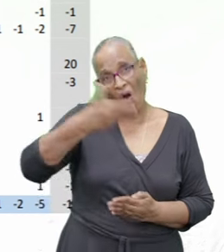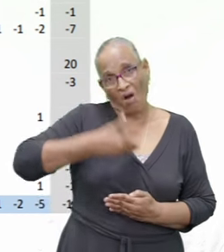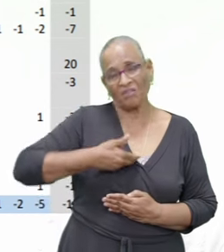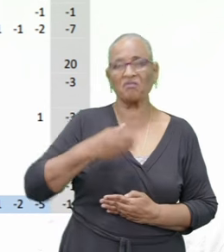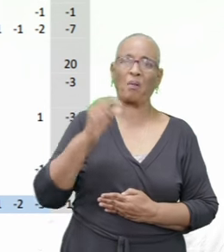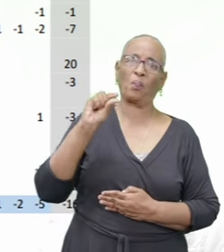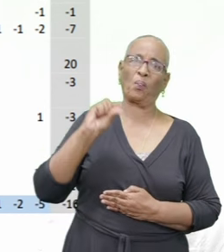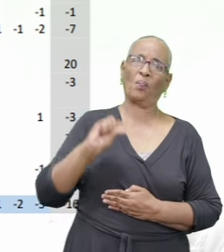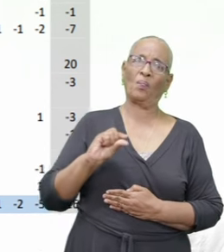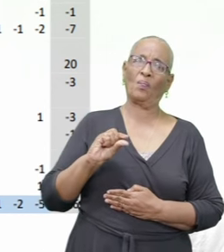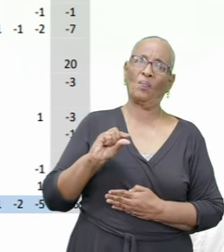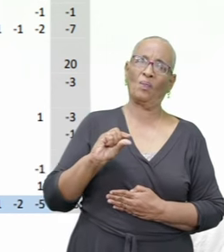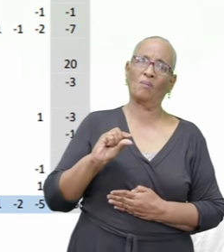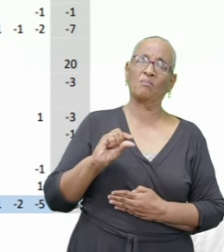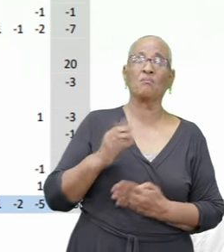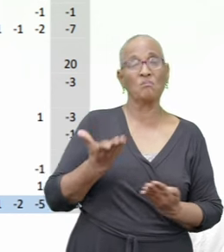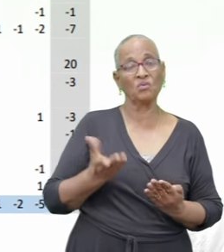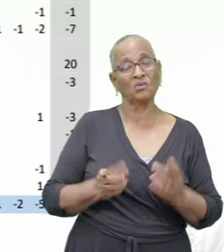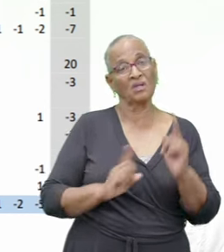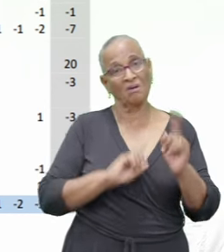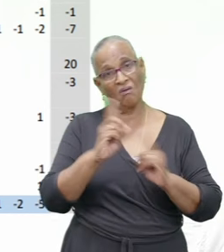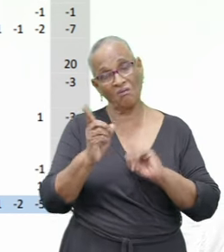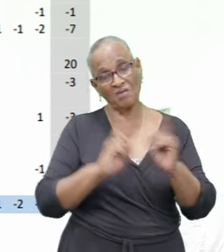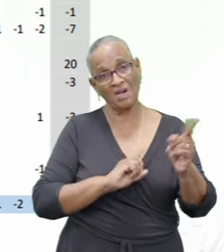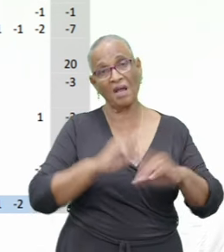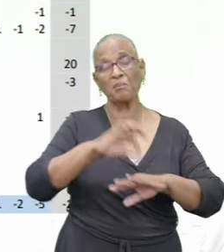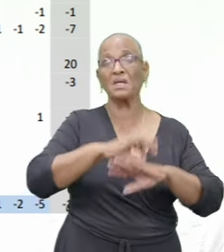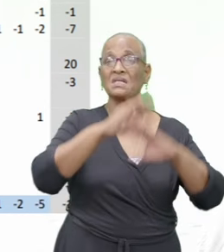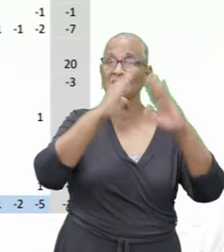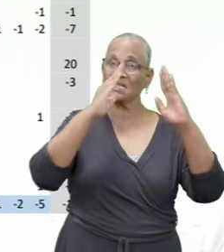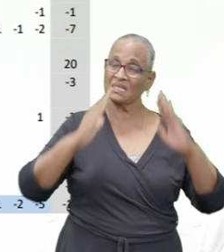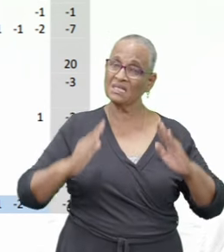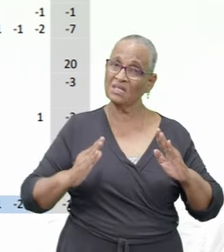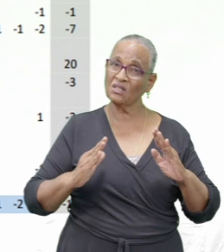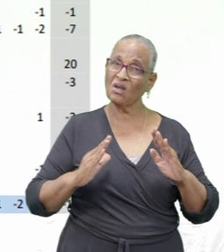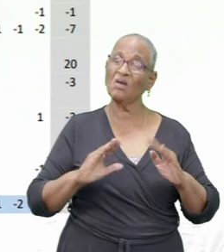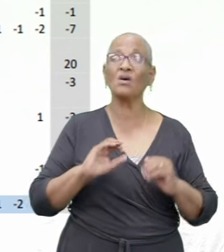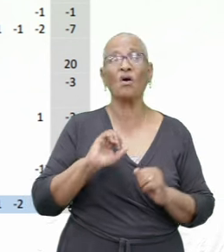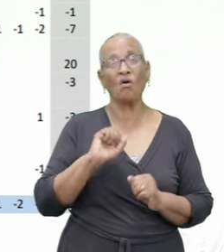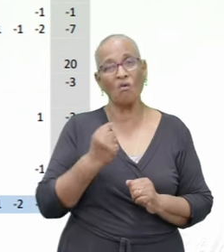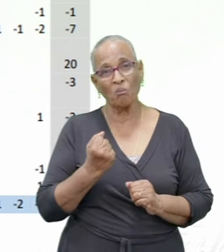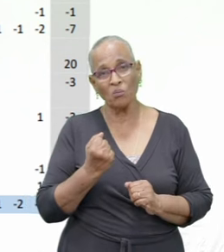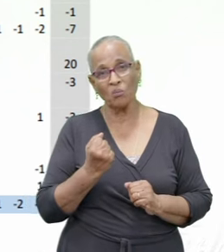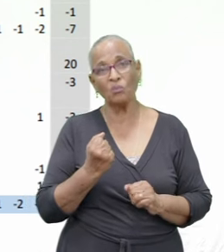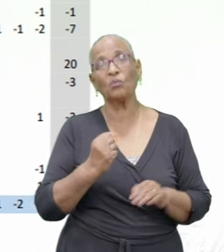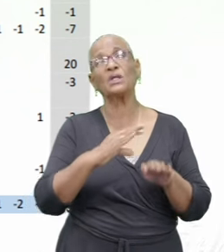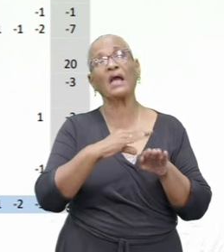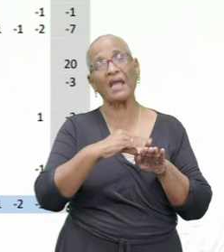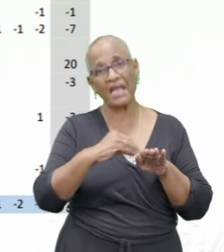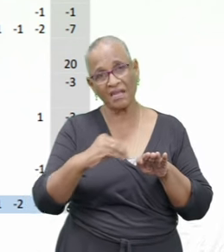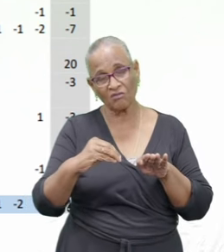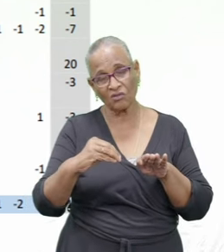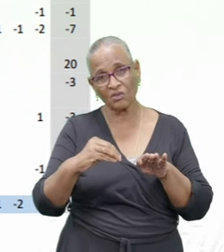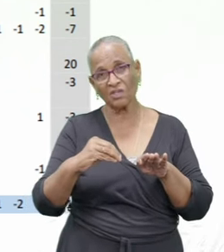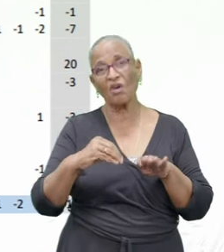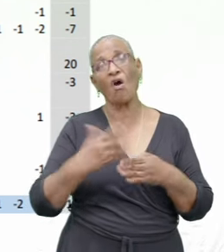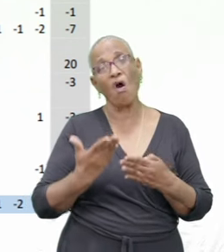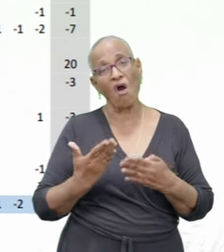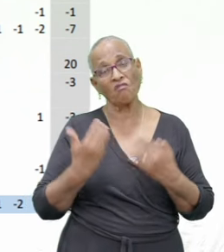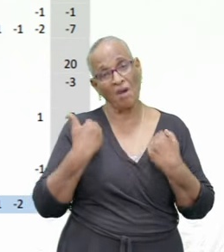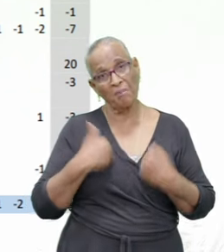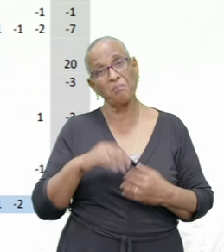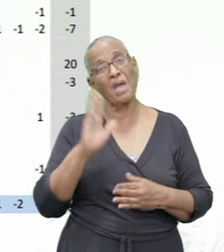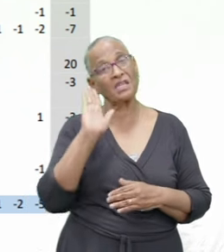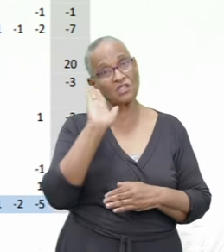is vastgesteld in overleg met de ziekenhuizen, zou in principe de invloed of ja de trek van zorgwerkers